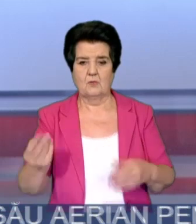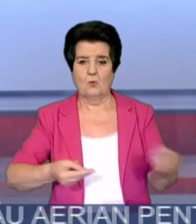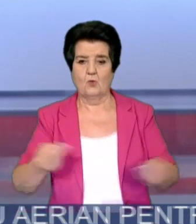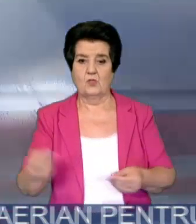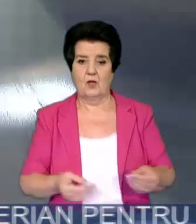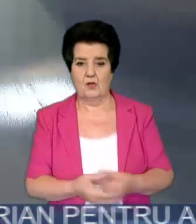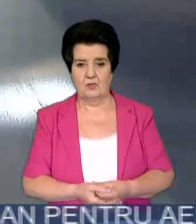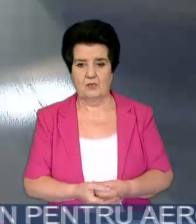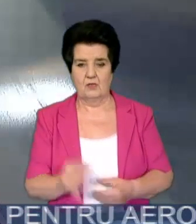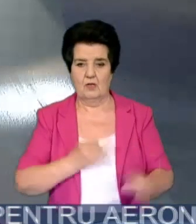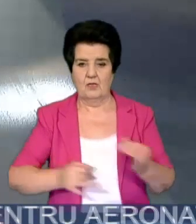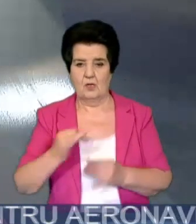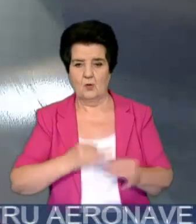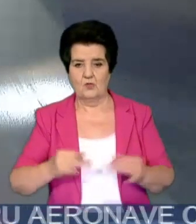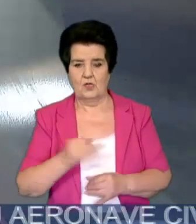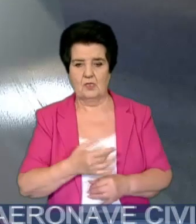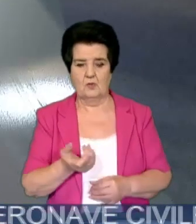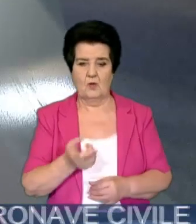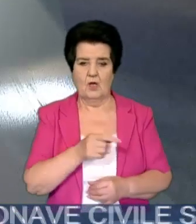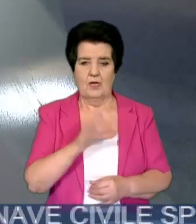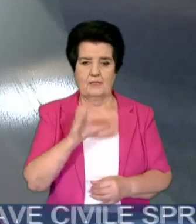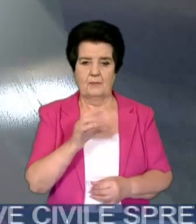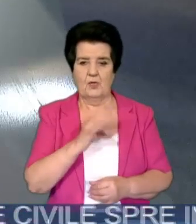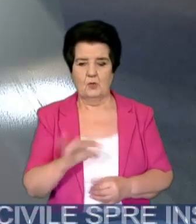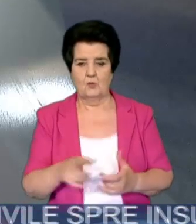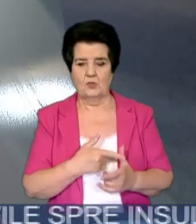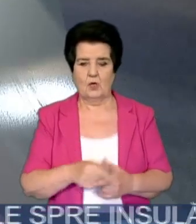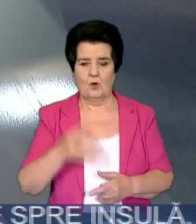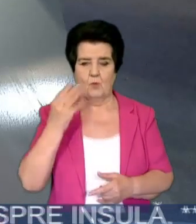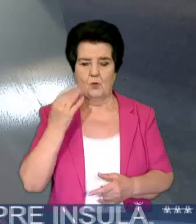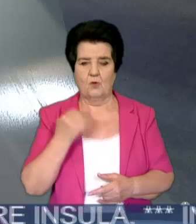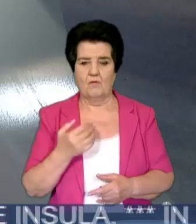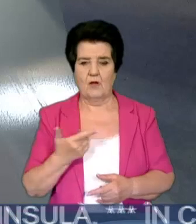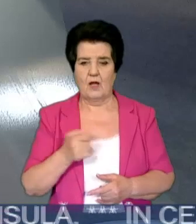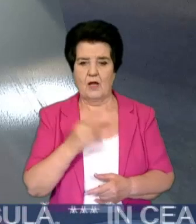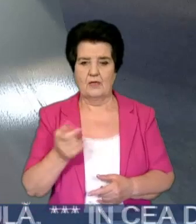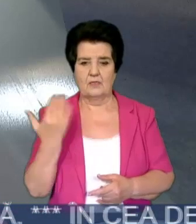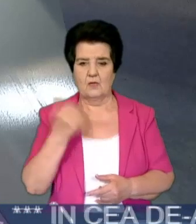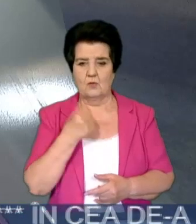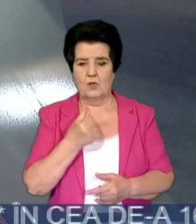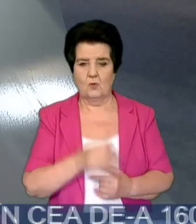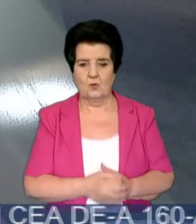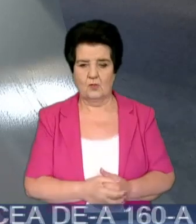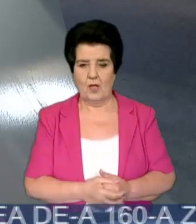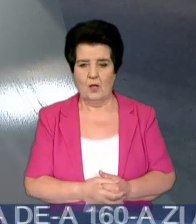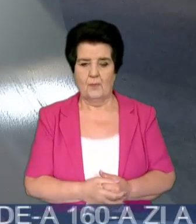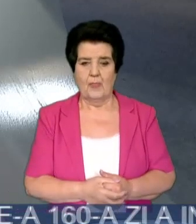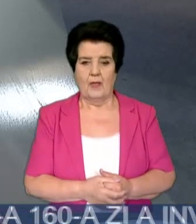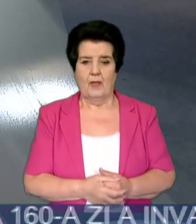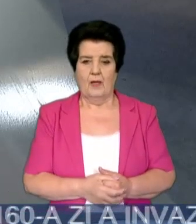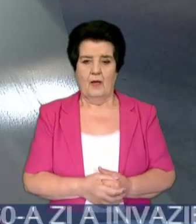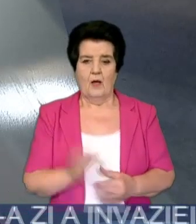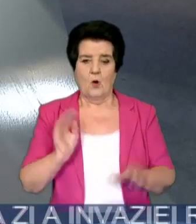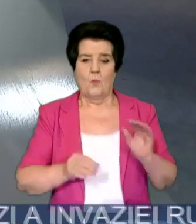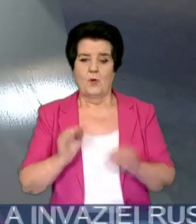care l-a negociat domnul Spânu sau l-a semnat Moldova Gaz în octombrie anul trecut. Cea mai componentă prin